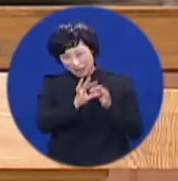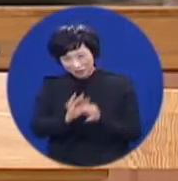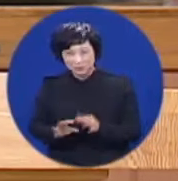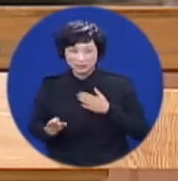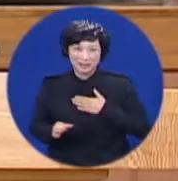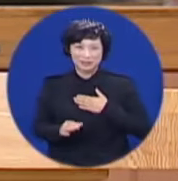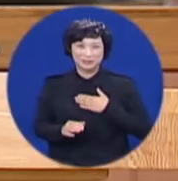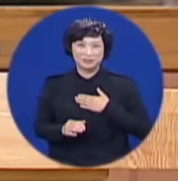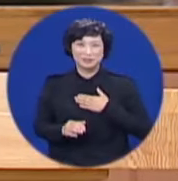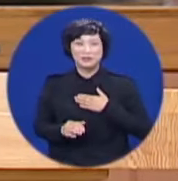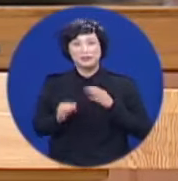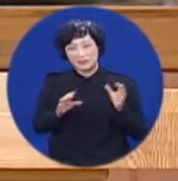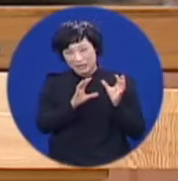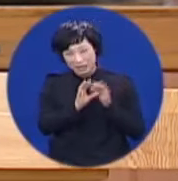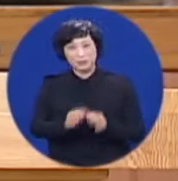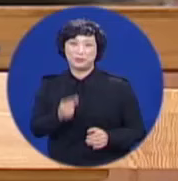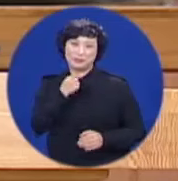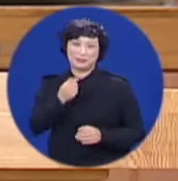원합니다.